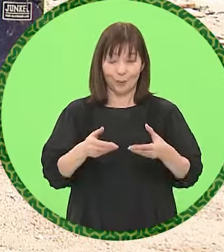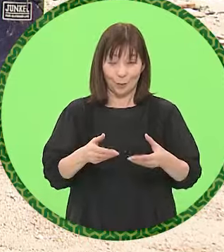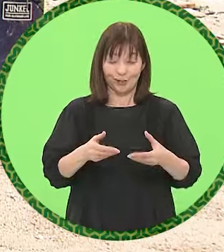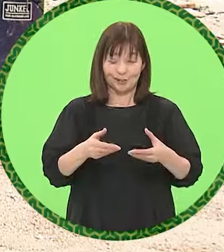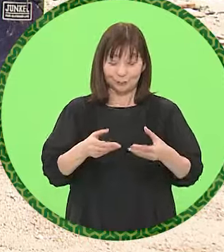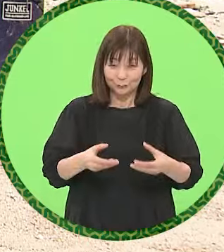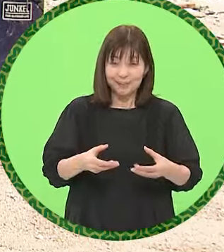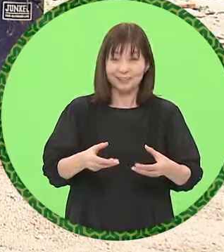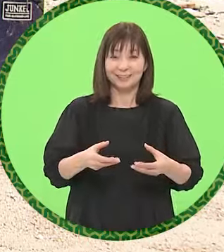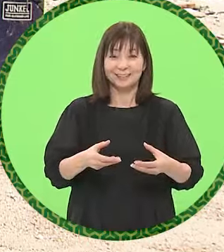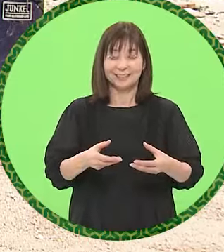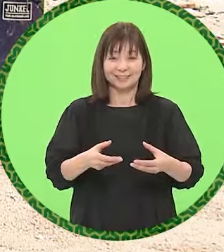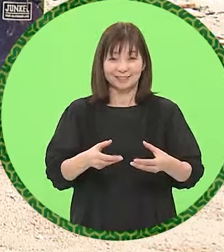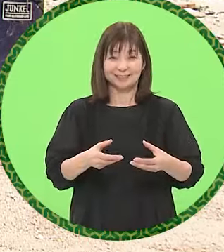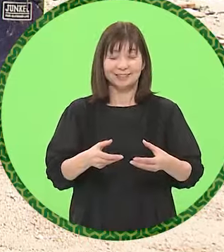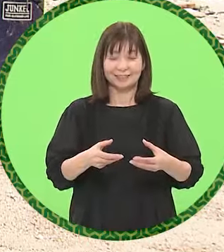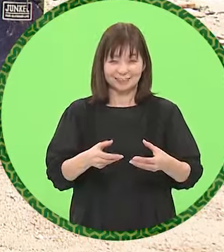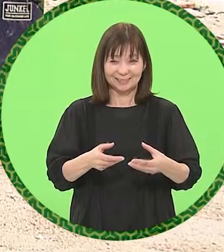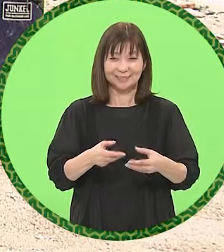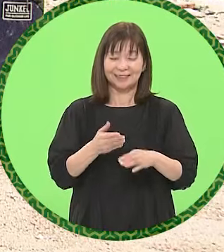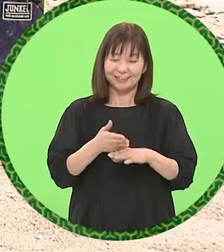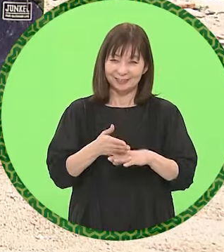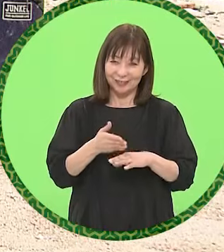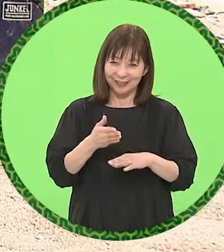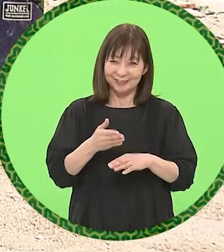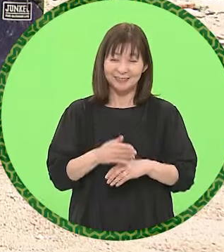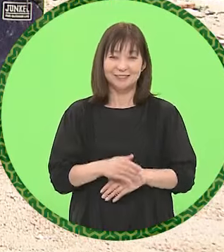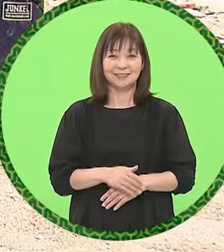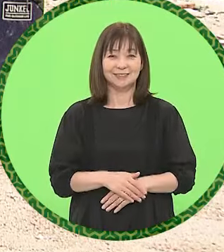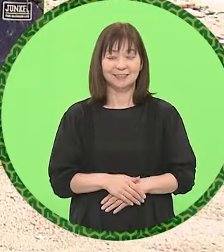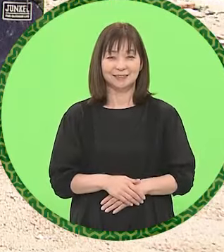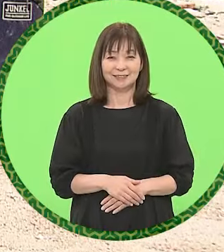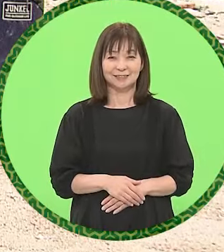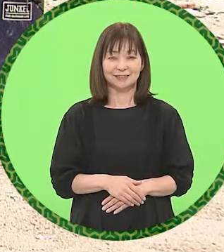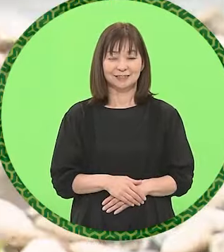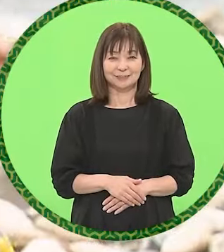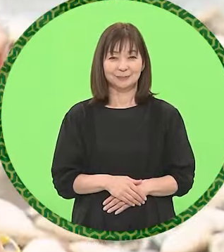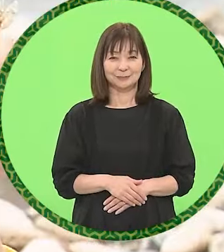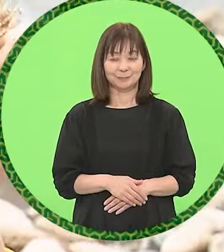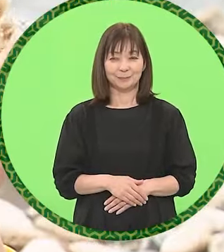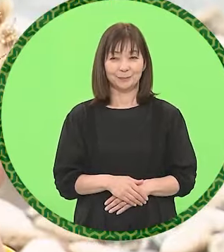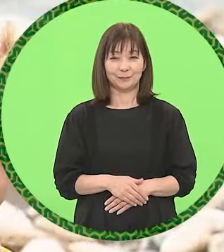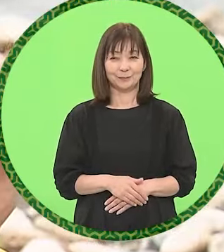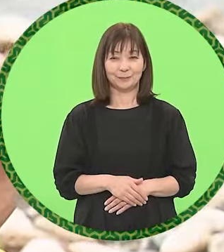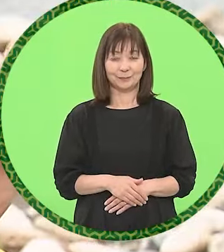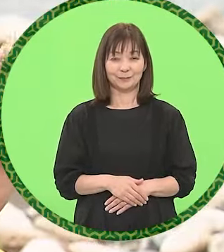わ、重い、ずっしりしてる。では、いただきます。